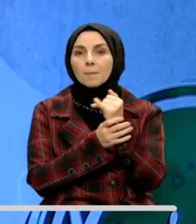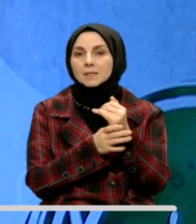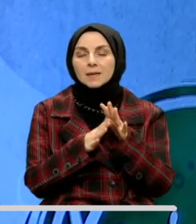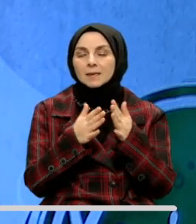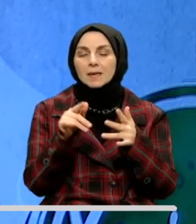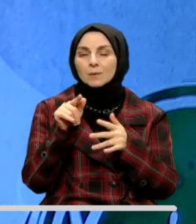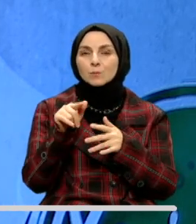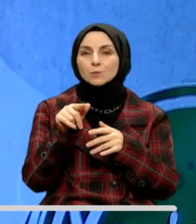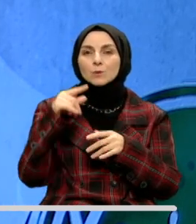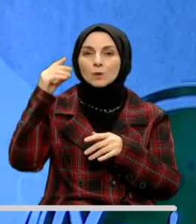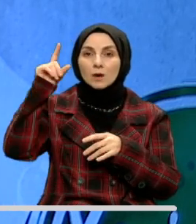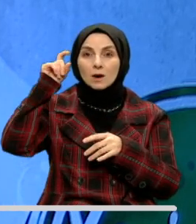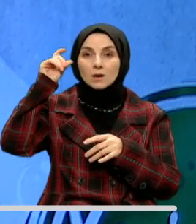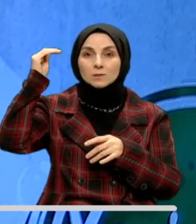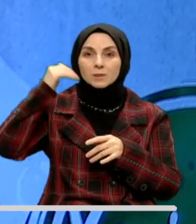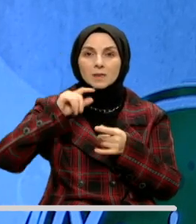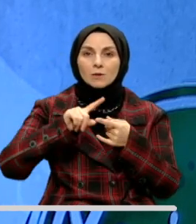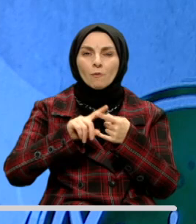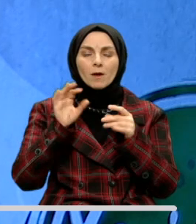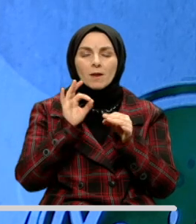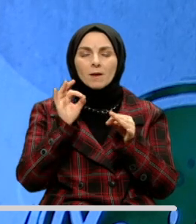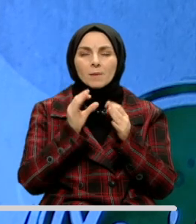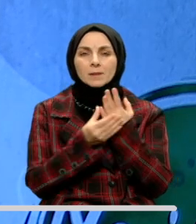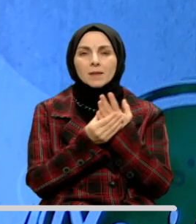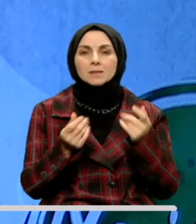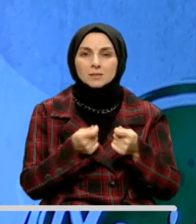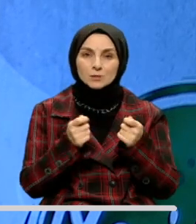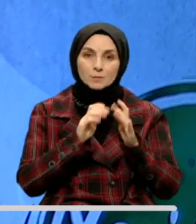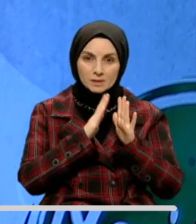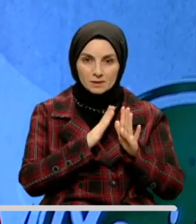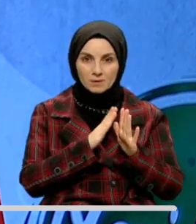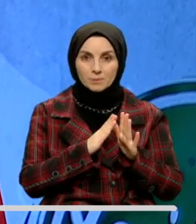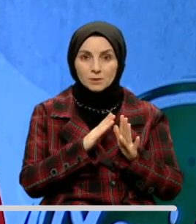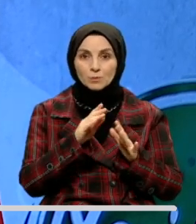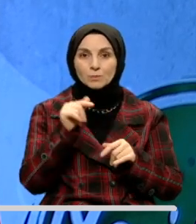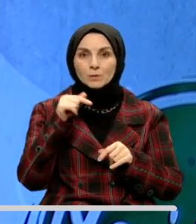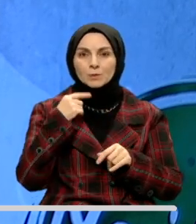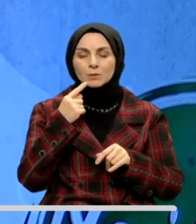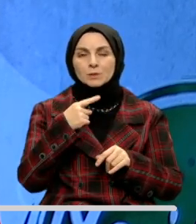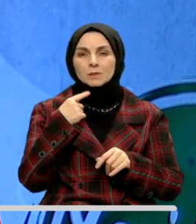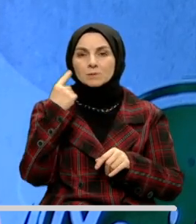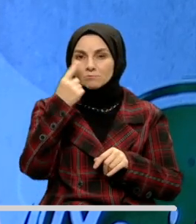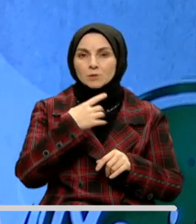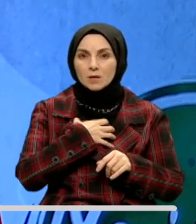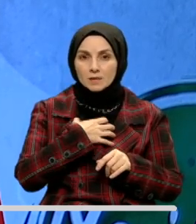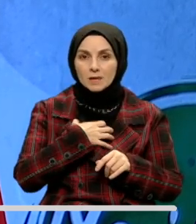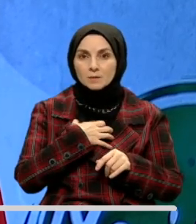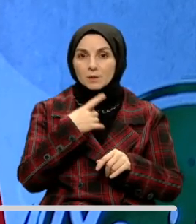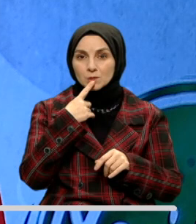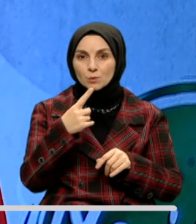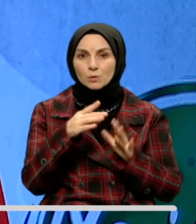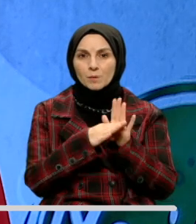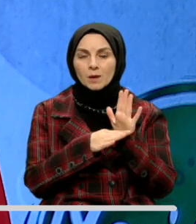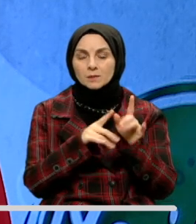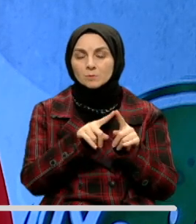zaman bile ders çalışacağım. Sonuç üzerinde dersler nezdinde ilerleyeceğim. Durum böyle olduğu için hani kendi kendime diyorum hayatım boyunca bunu yapmayı hedefliyorsun sen ve